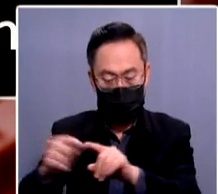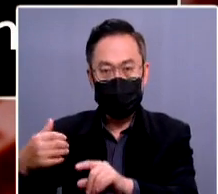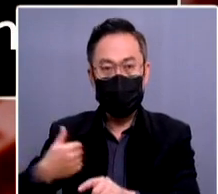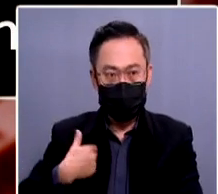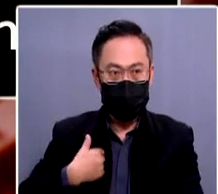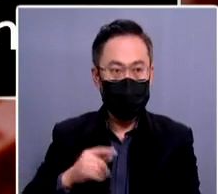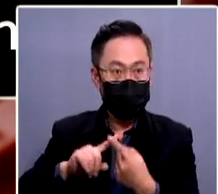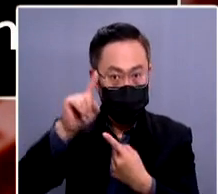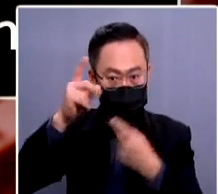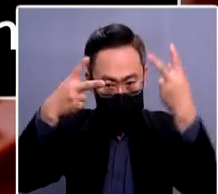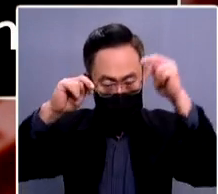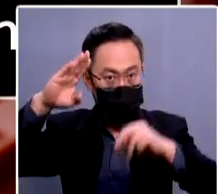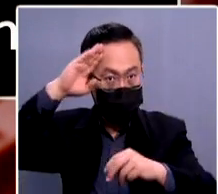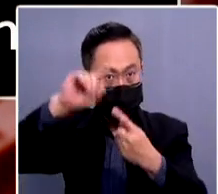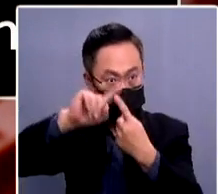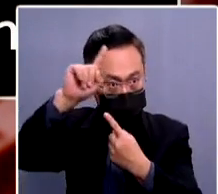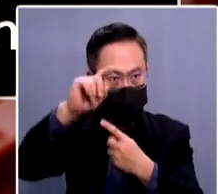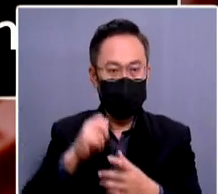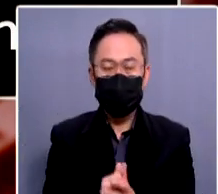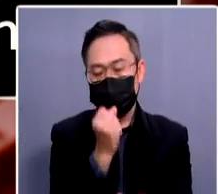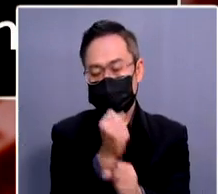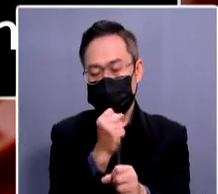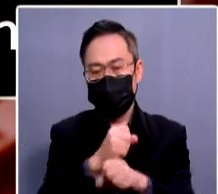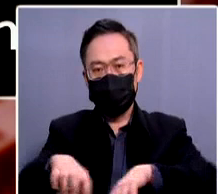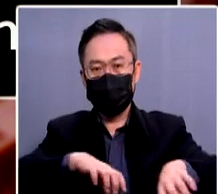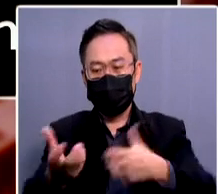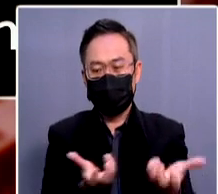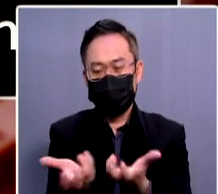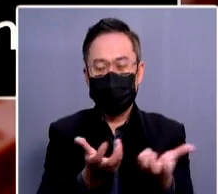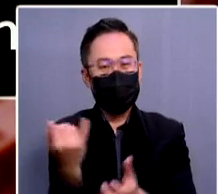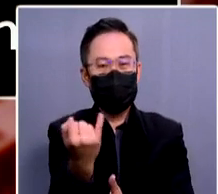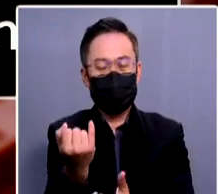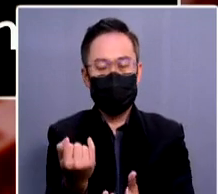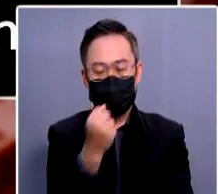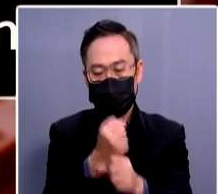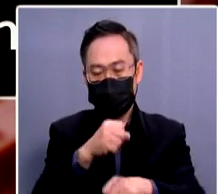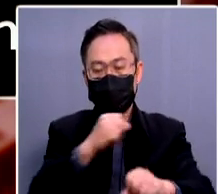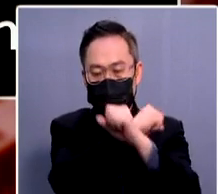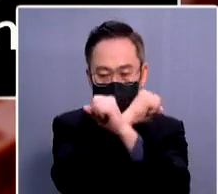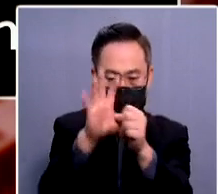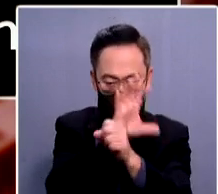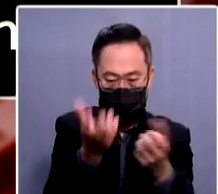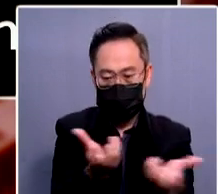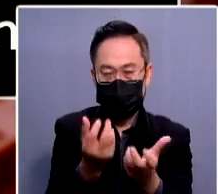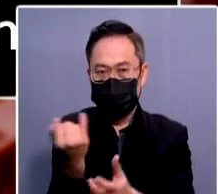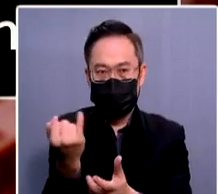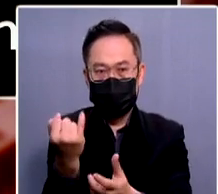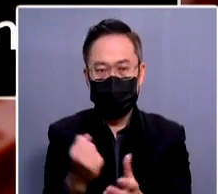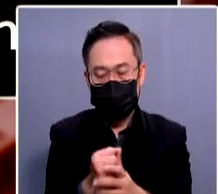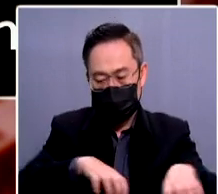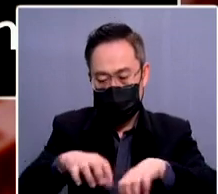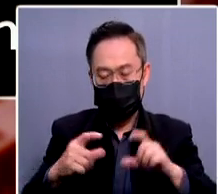อนนะคะนายกมาคนแรกเลยนะคะก็จะโดนเรื่องความล้มเหลวในการควบคุมโควิดการบริหารวัคซีนนะคะ